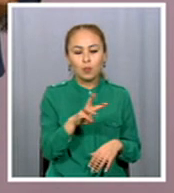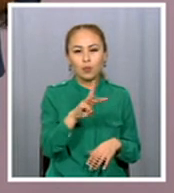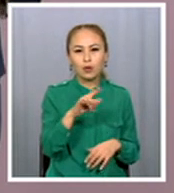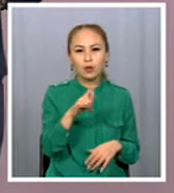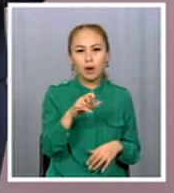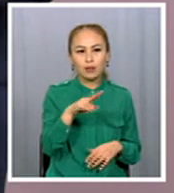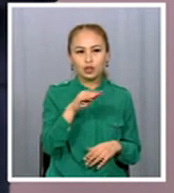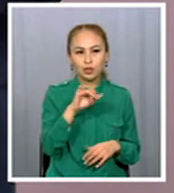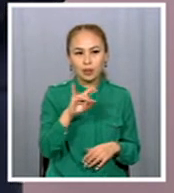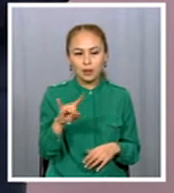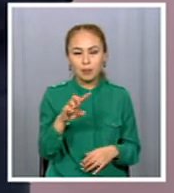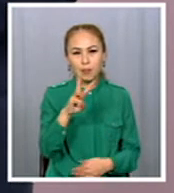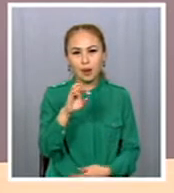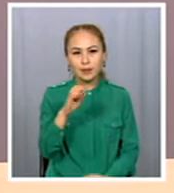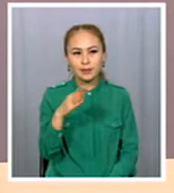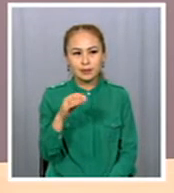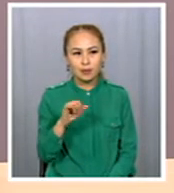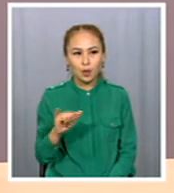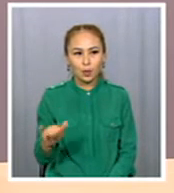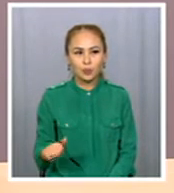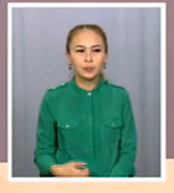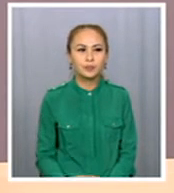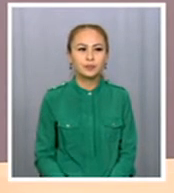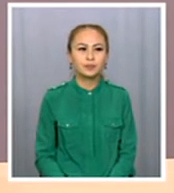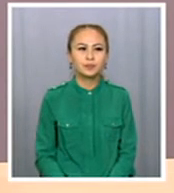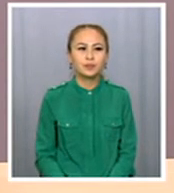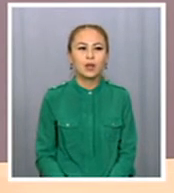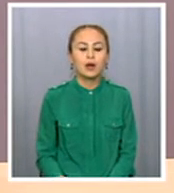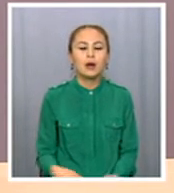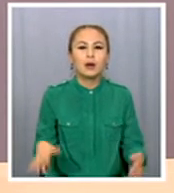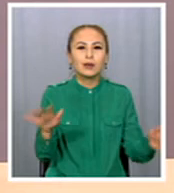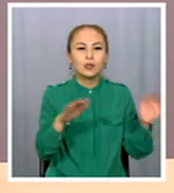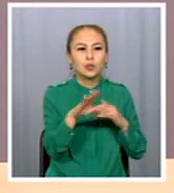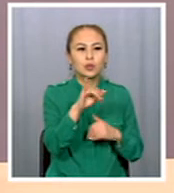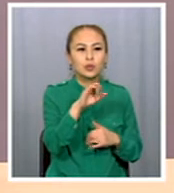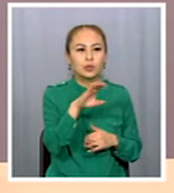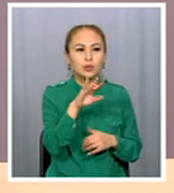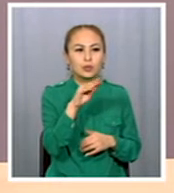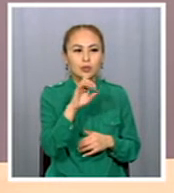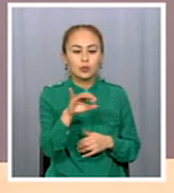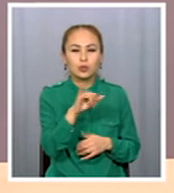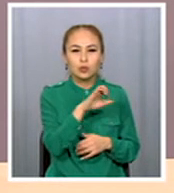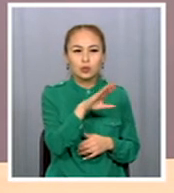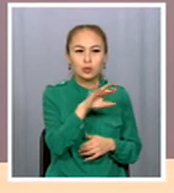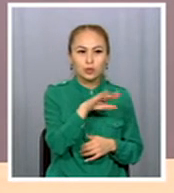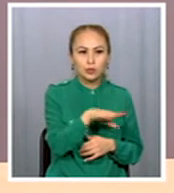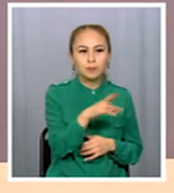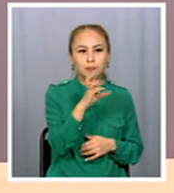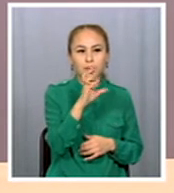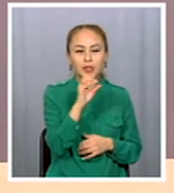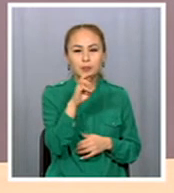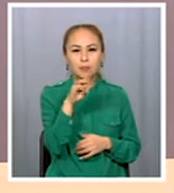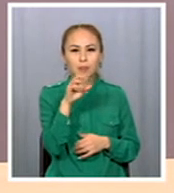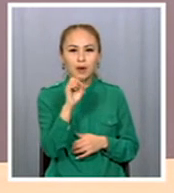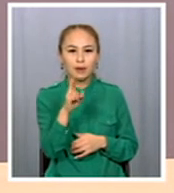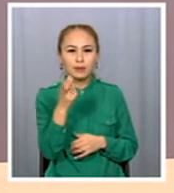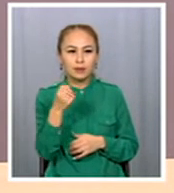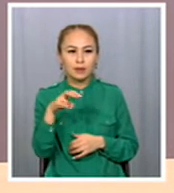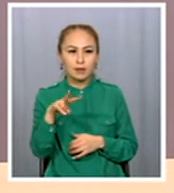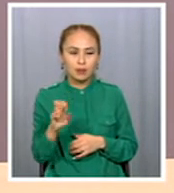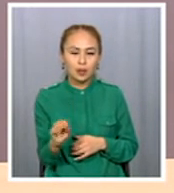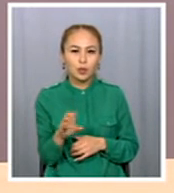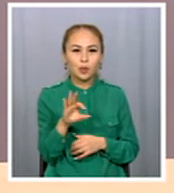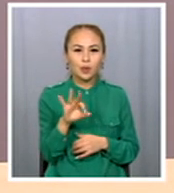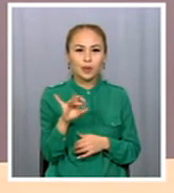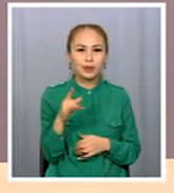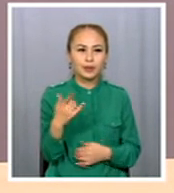Мұғалжар, Маңғыстау. Қыраттар мен үстірттер, Үстірт, Бетпағдала,